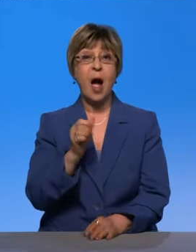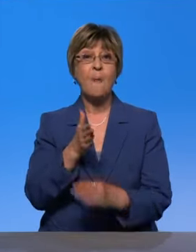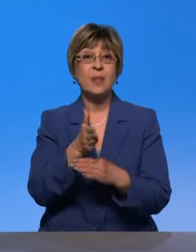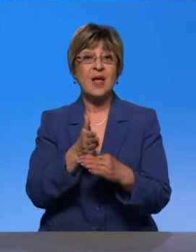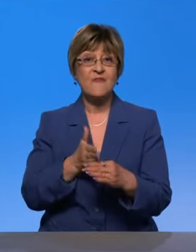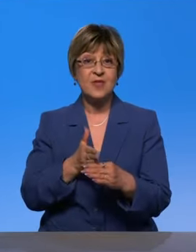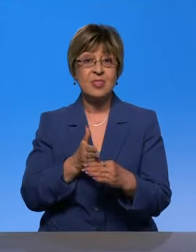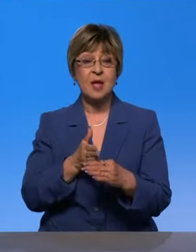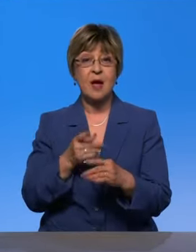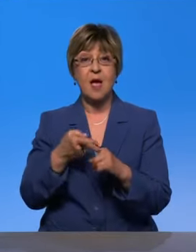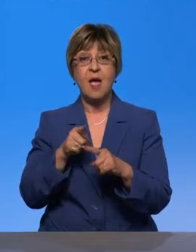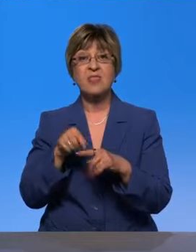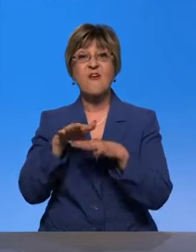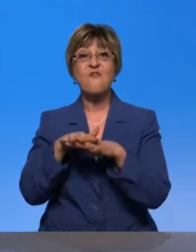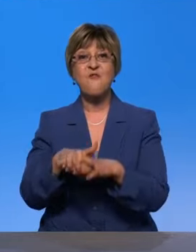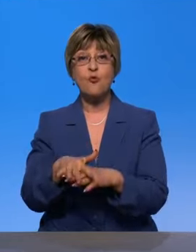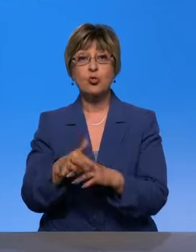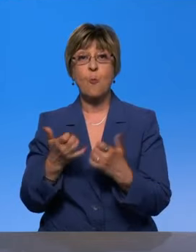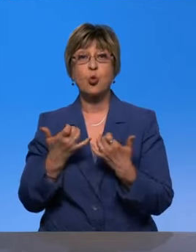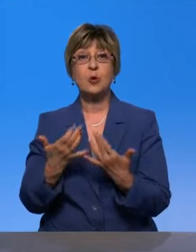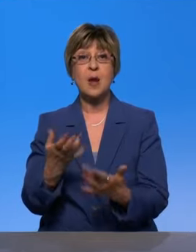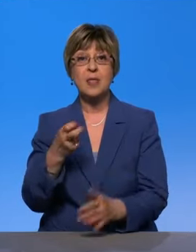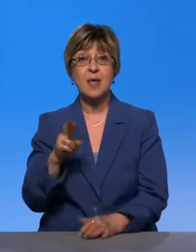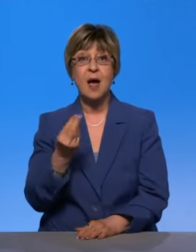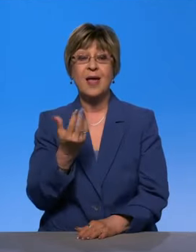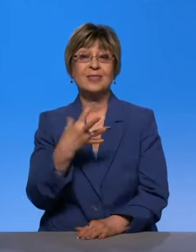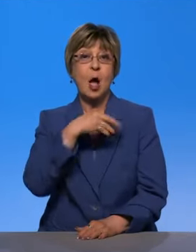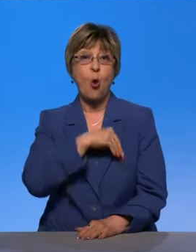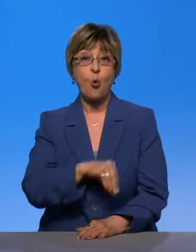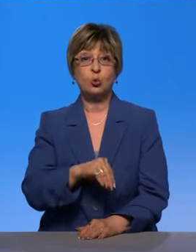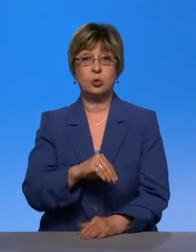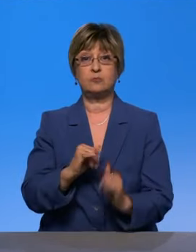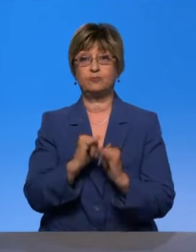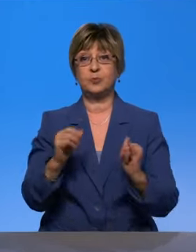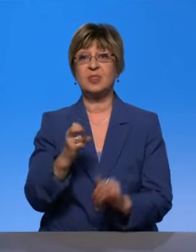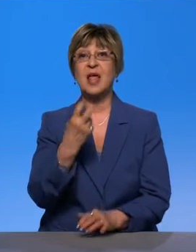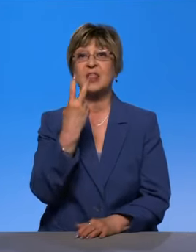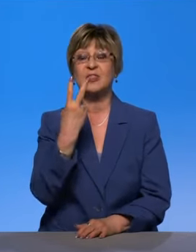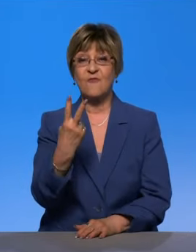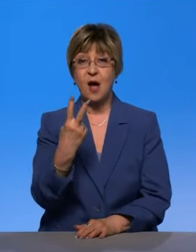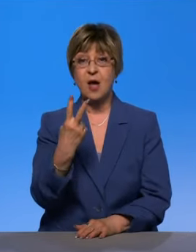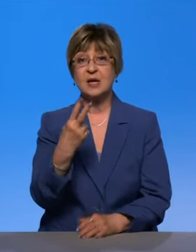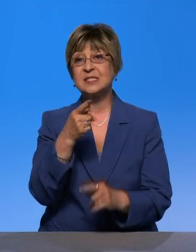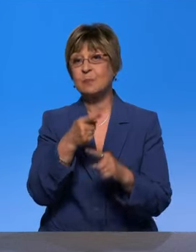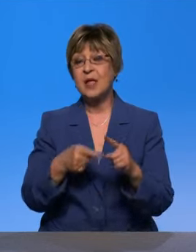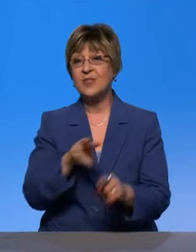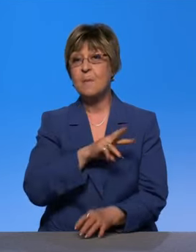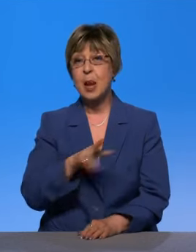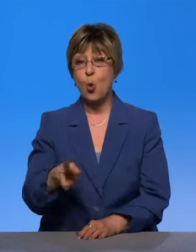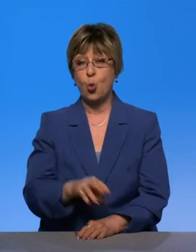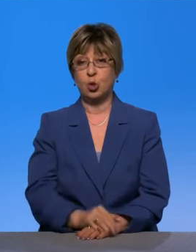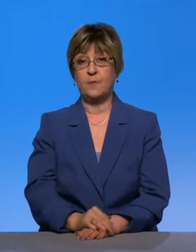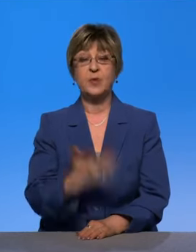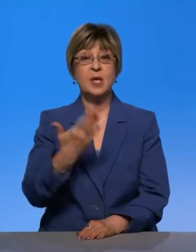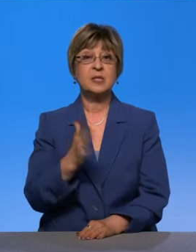фонд потребления. То есть доходы выросли на 2,5 миллиона из 5 триллионов. То есть 2,5. Если